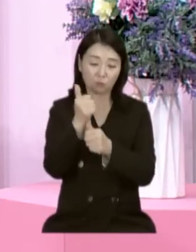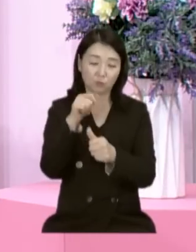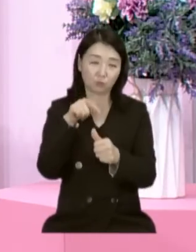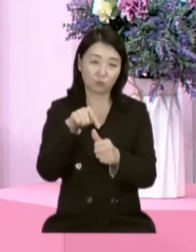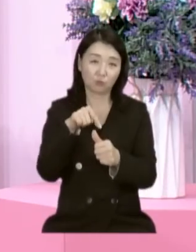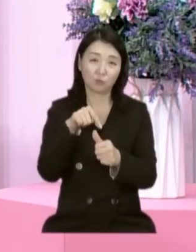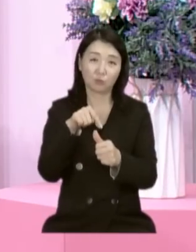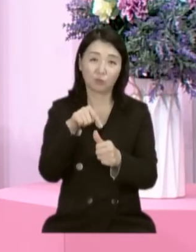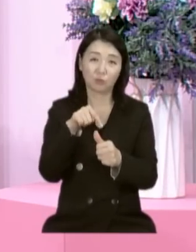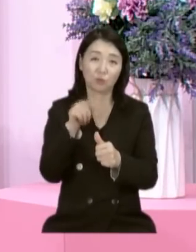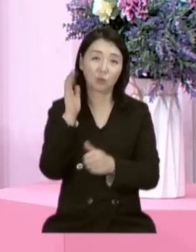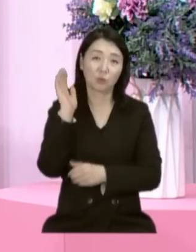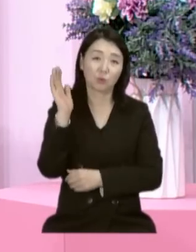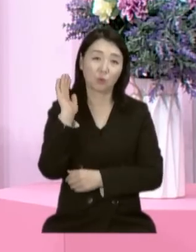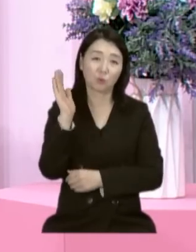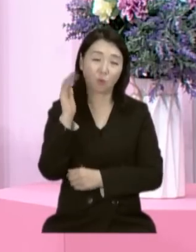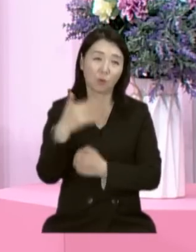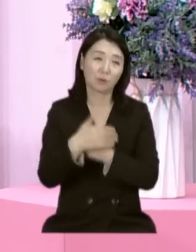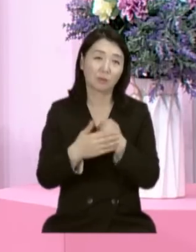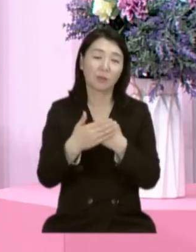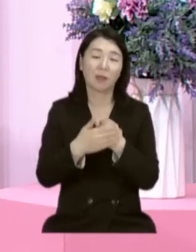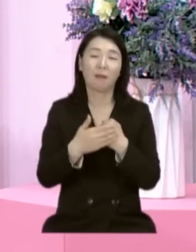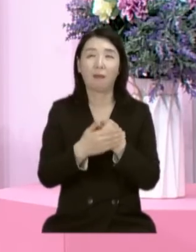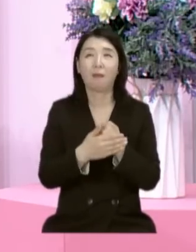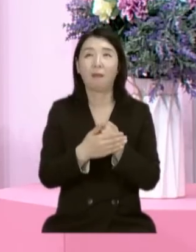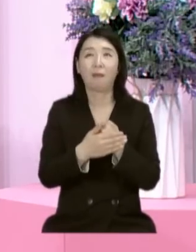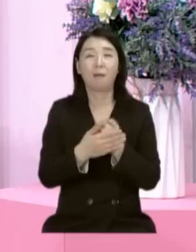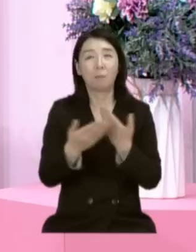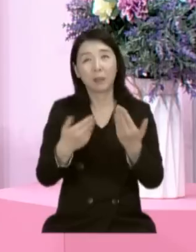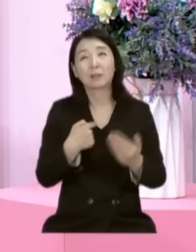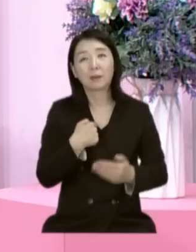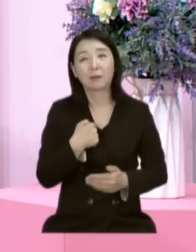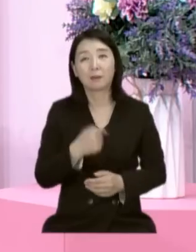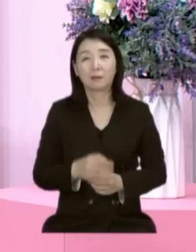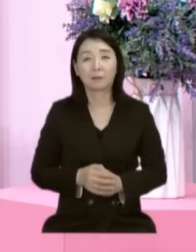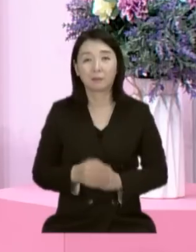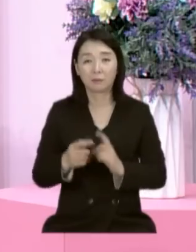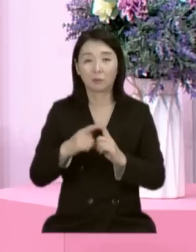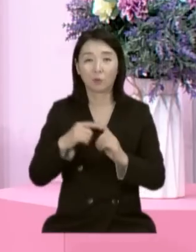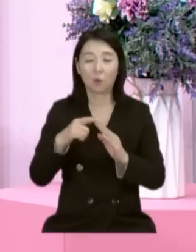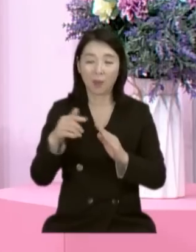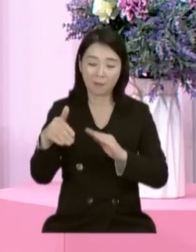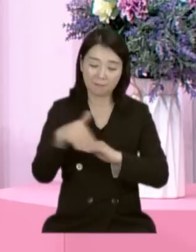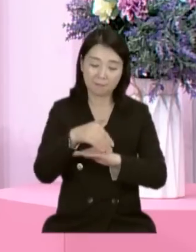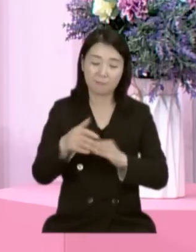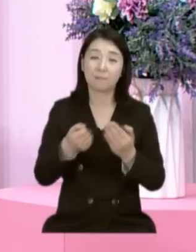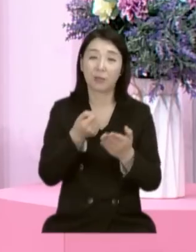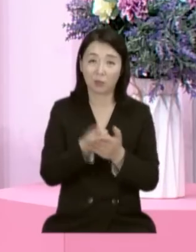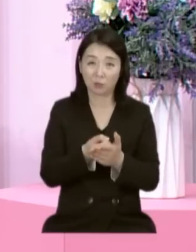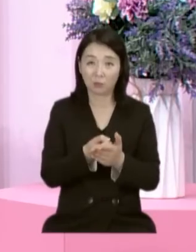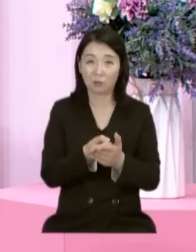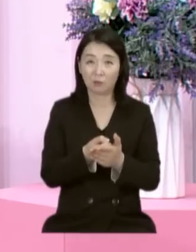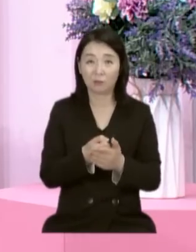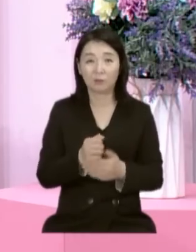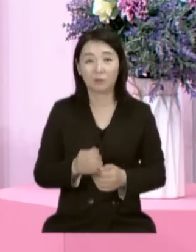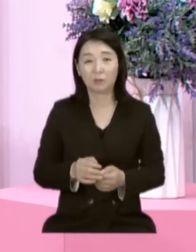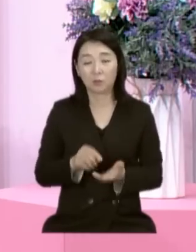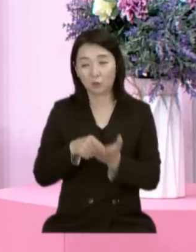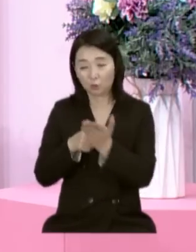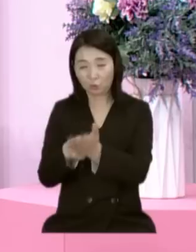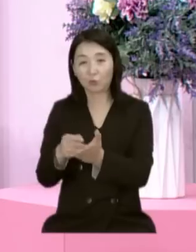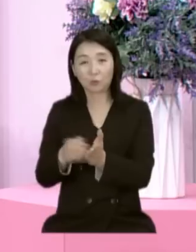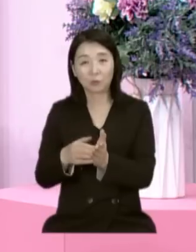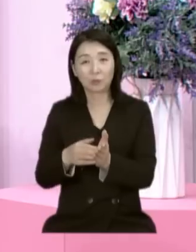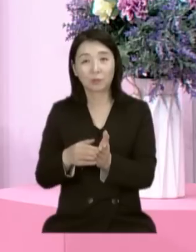부목사라는 분이 아주 설교에 제가 은혜를 받았어요. 그래서 이제 그 교회에 출석하는 거로 정해놓고